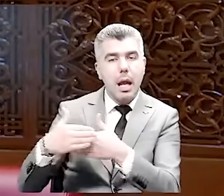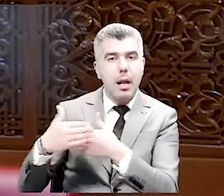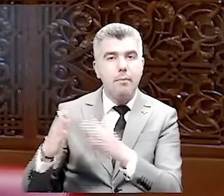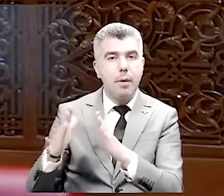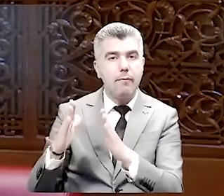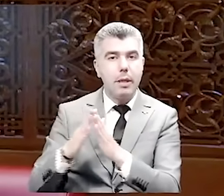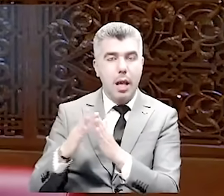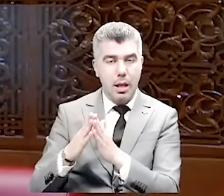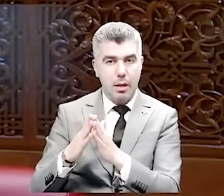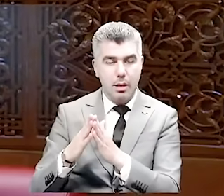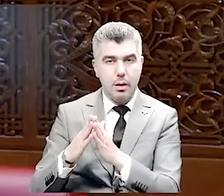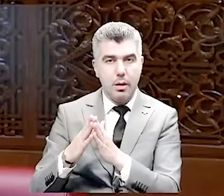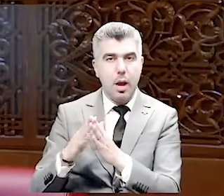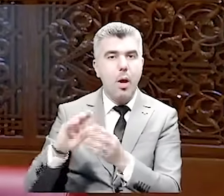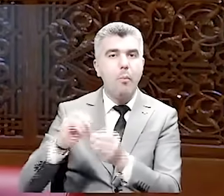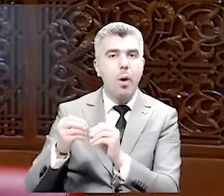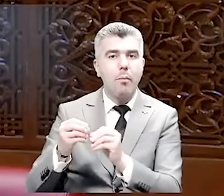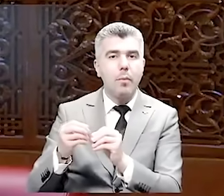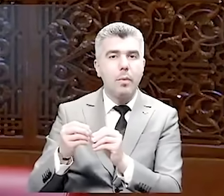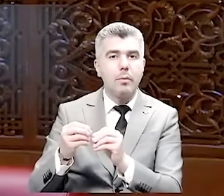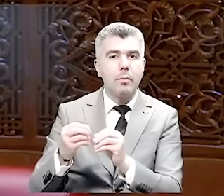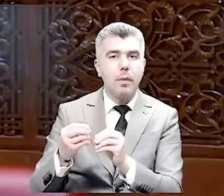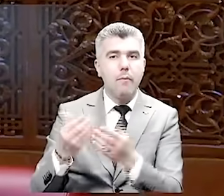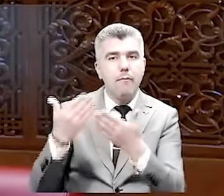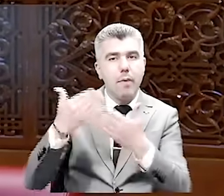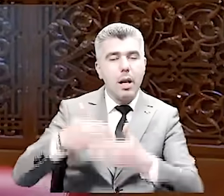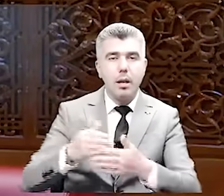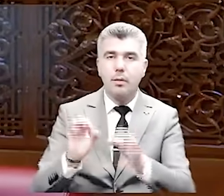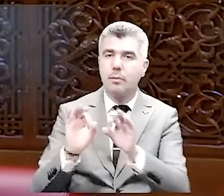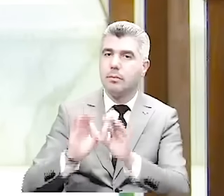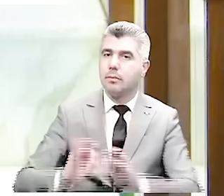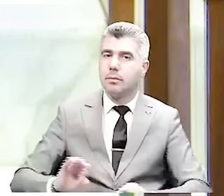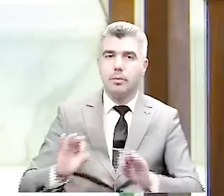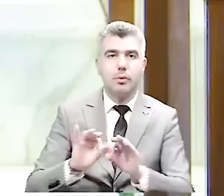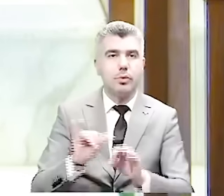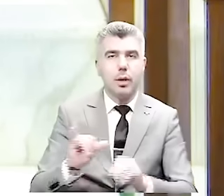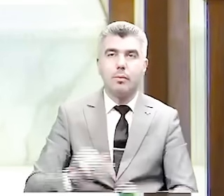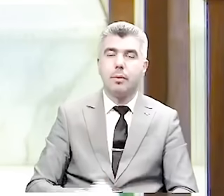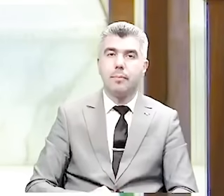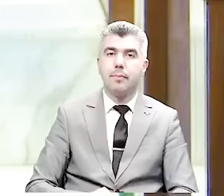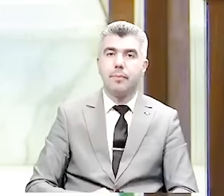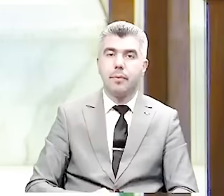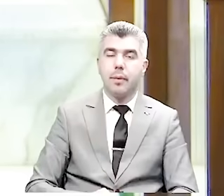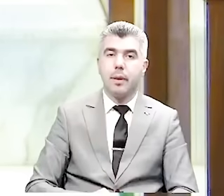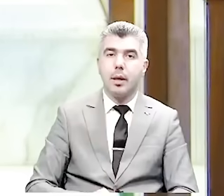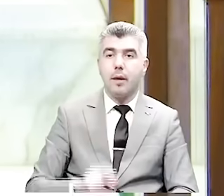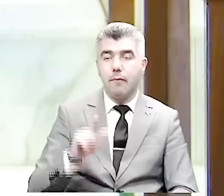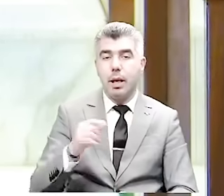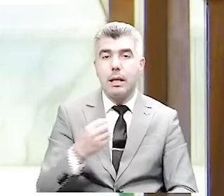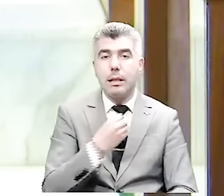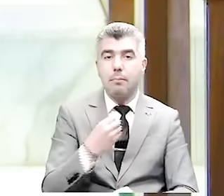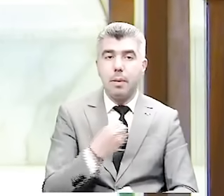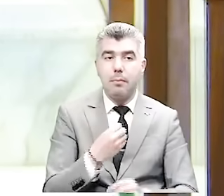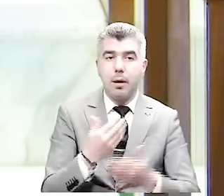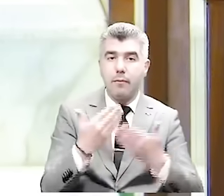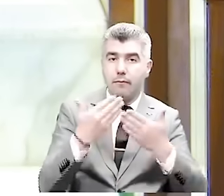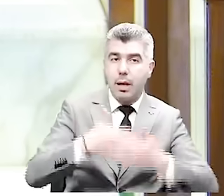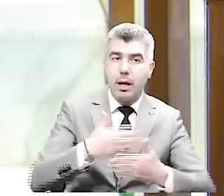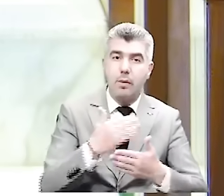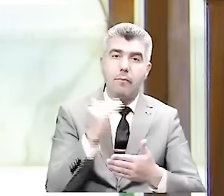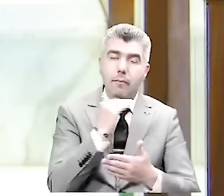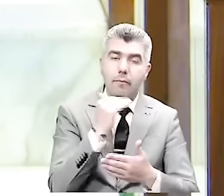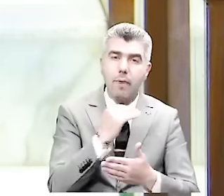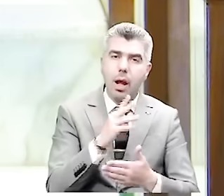الاوليه الصحيه ما يبقاش المشكل عندي في الضغط ديال المستشفى. المستعجلات عندنا فيه ما يكفي من من من,